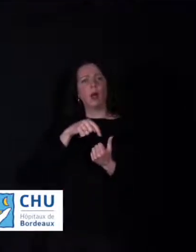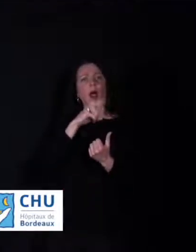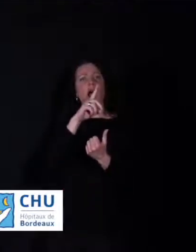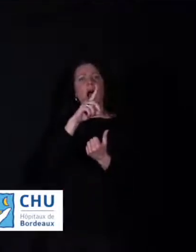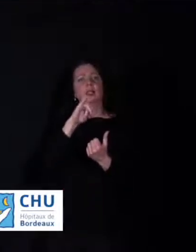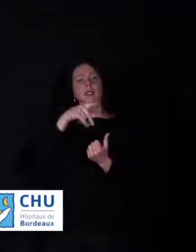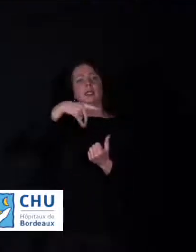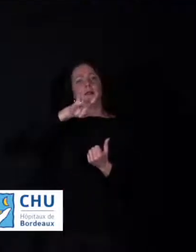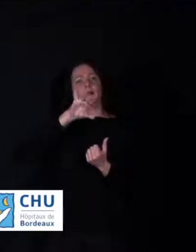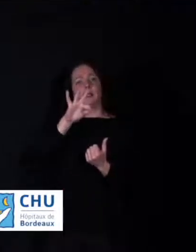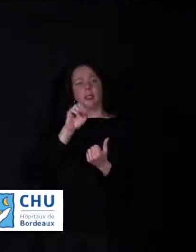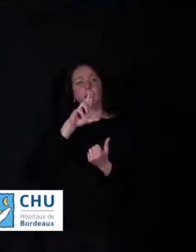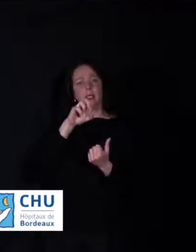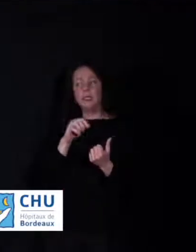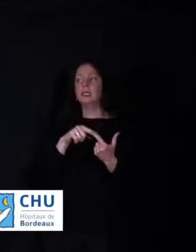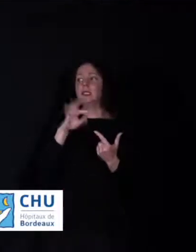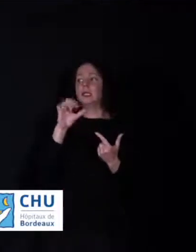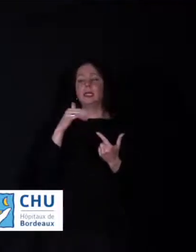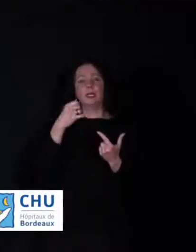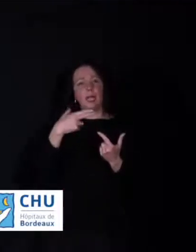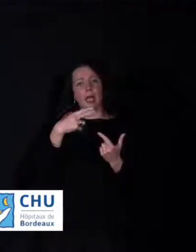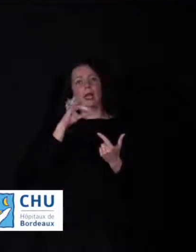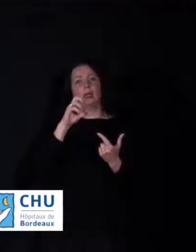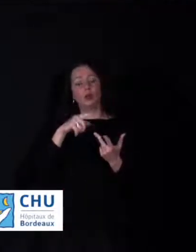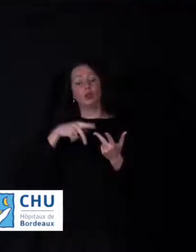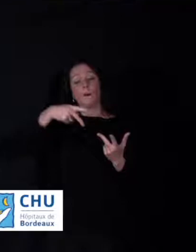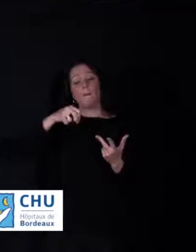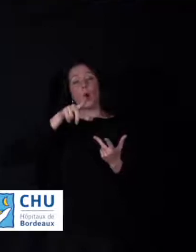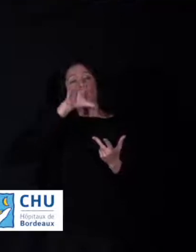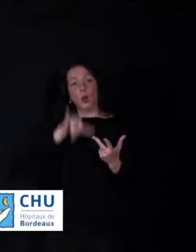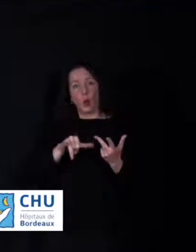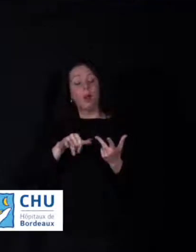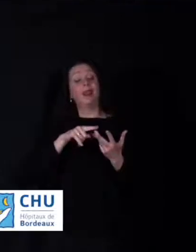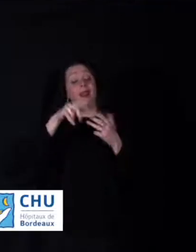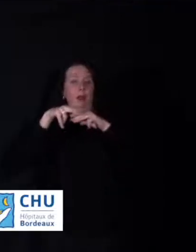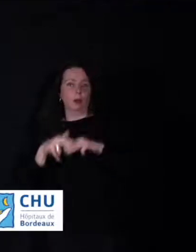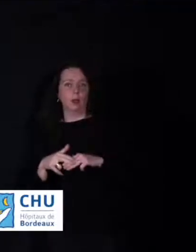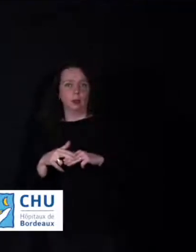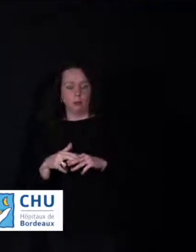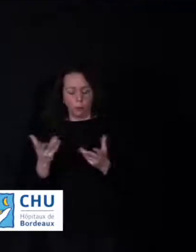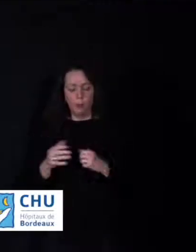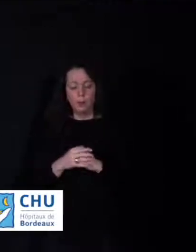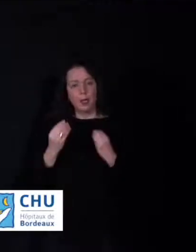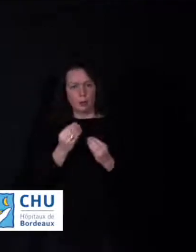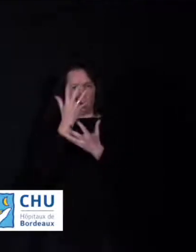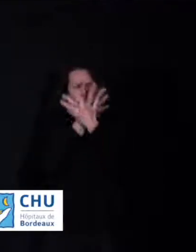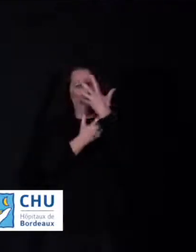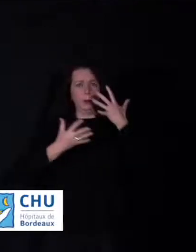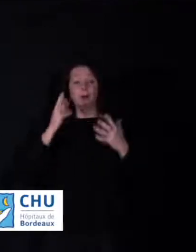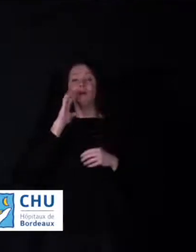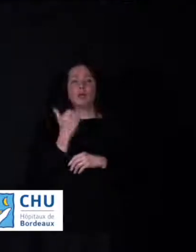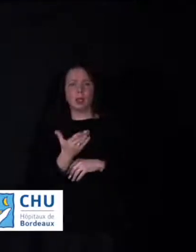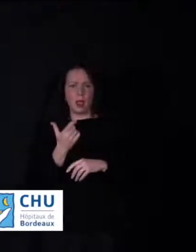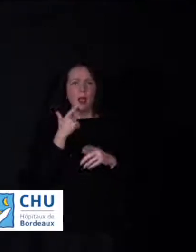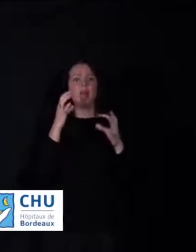diphtérie, tétanos, polio, et le reste des vaccins recommandés, ce qui induisait un petit peu le trouble, et on le verra plus tard, des